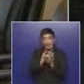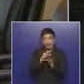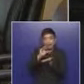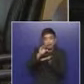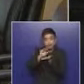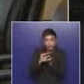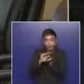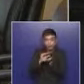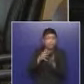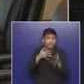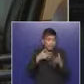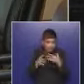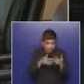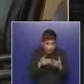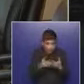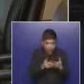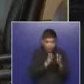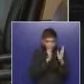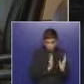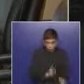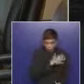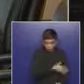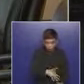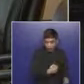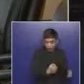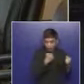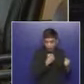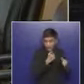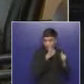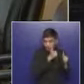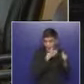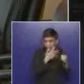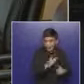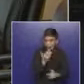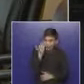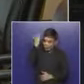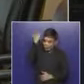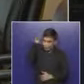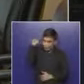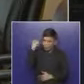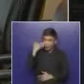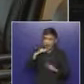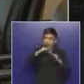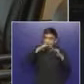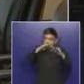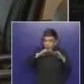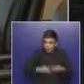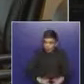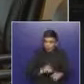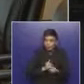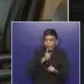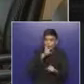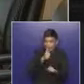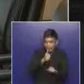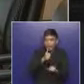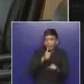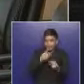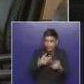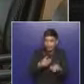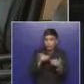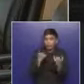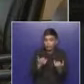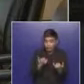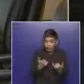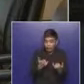นะฮะแต่ว่าที่ผ่านมานะครับมันก็ลดมาได้ระดับหนึ่งแล้วมันก็ไปไม่เป็นนะครับตอนนี้ค่อนข้างจะไปไ